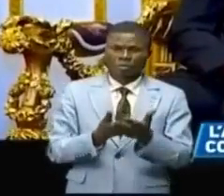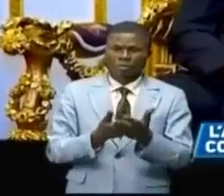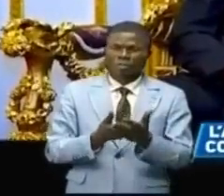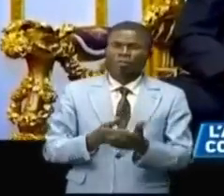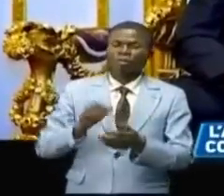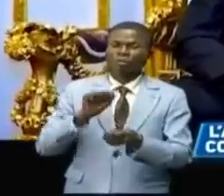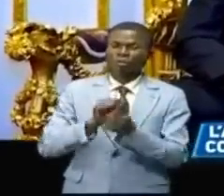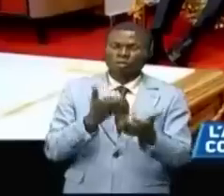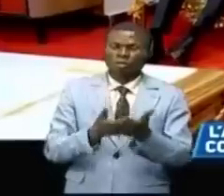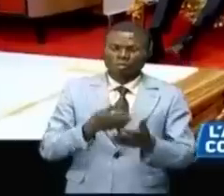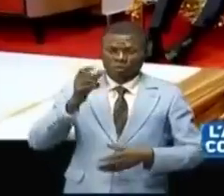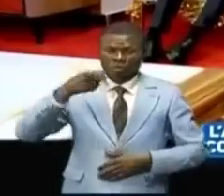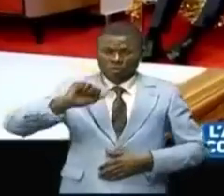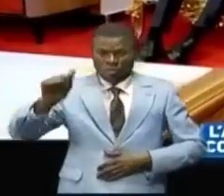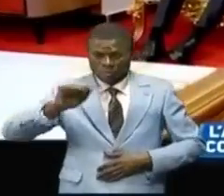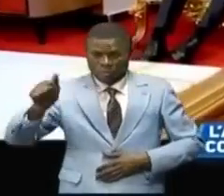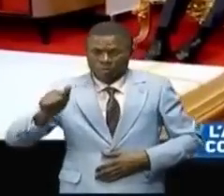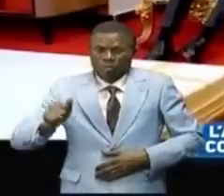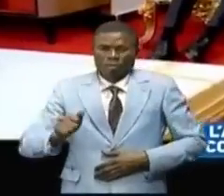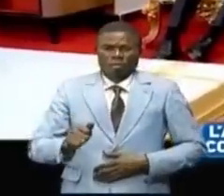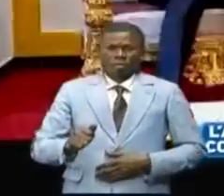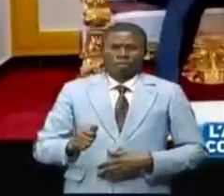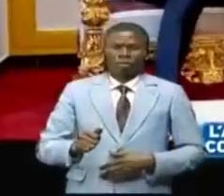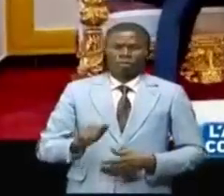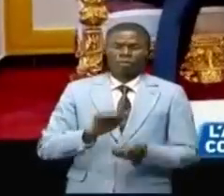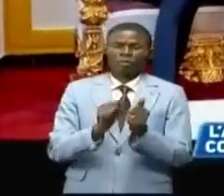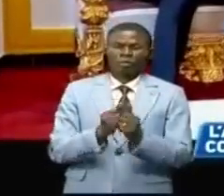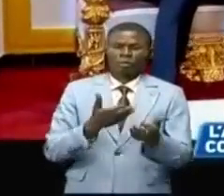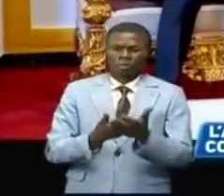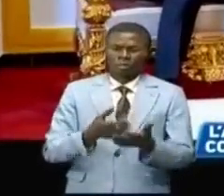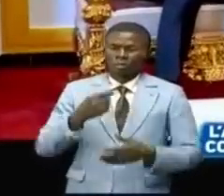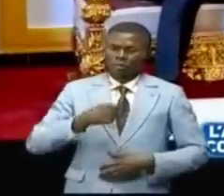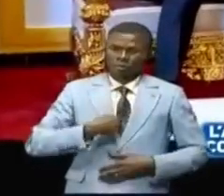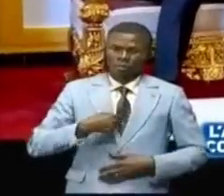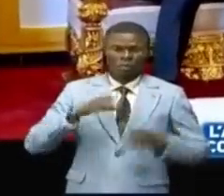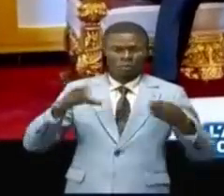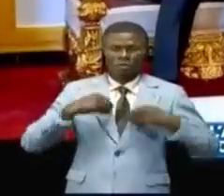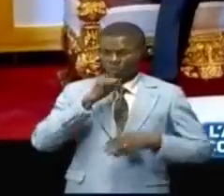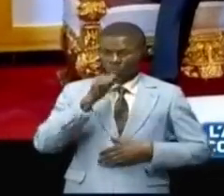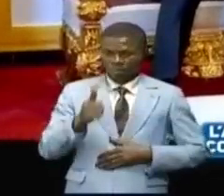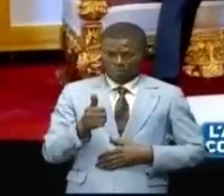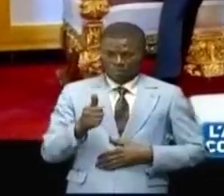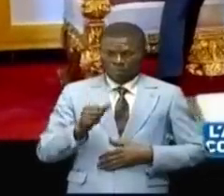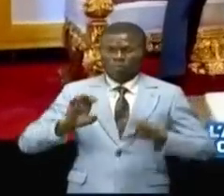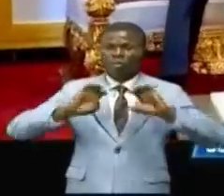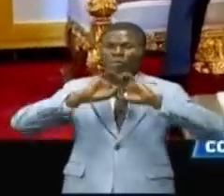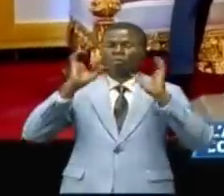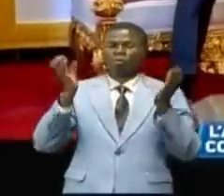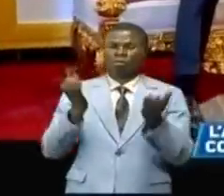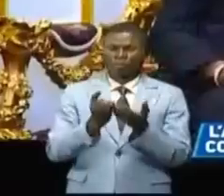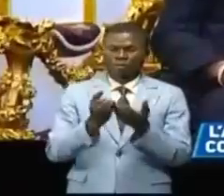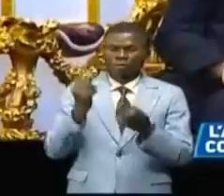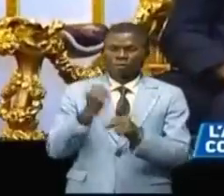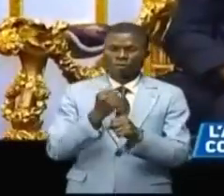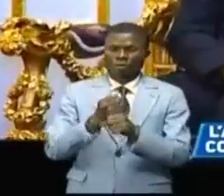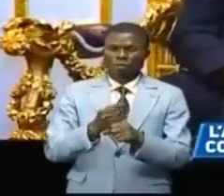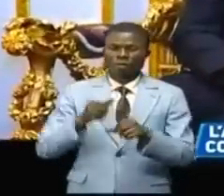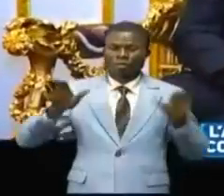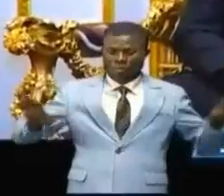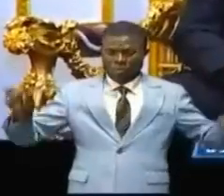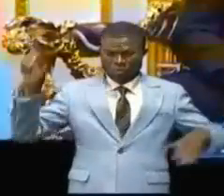commode visant à s'opposer au contrôle de l'ARSP. Moi, je ne peux pas accepter qu'une compagnie aérienne s'oppose à des